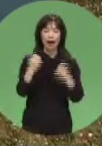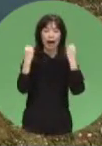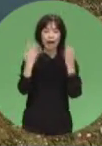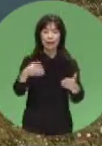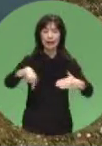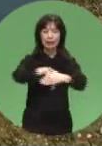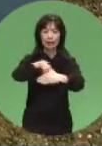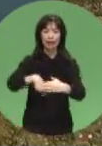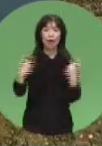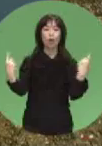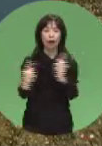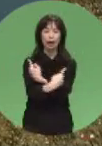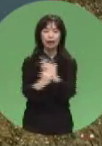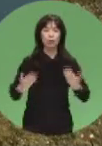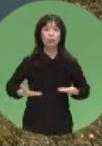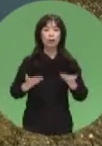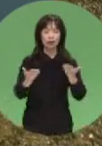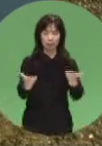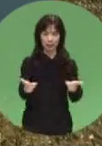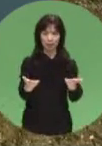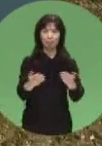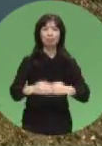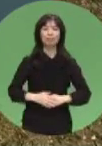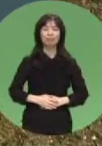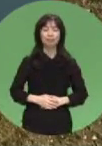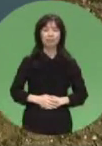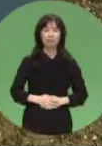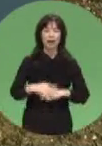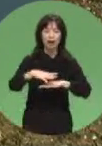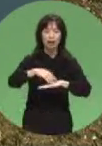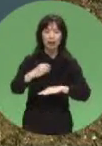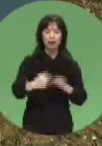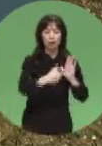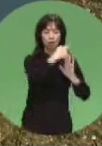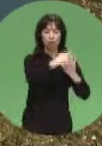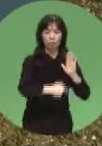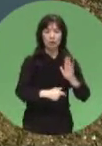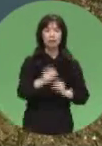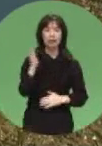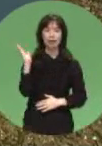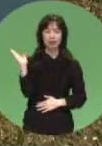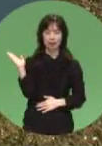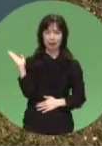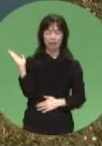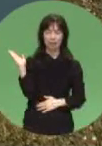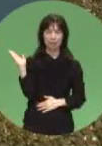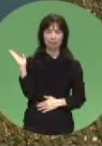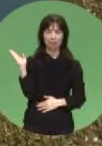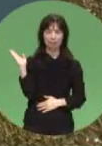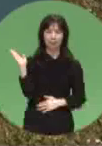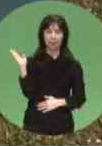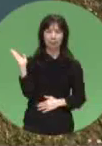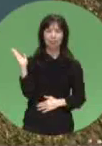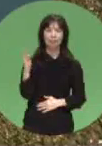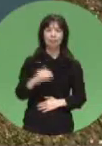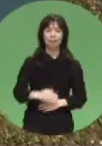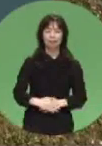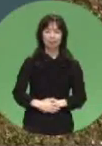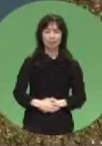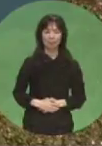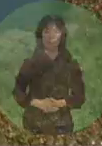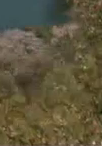リニューアルしてお送りします。まず最初はイベントや催しなどをご紹介するトピックスです